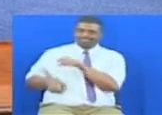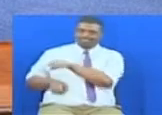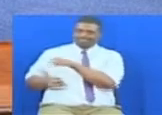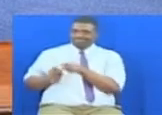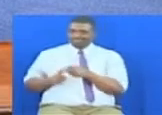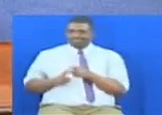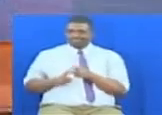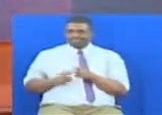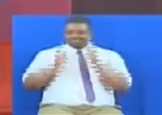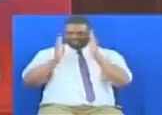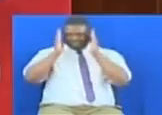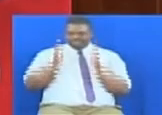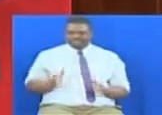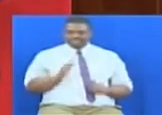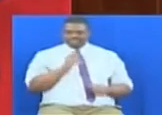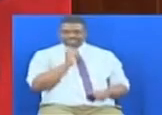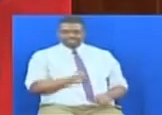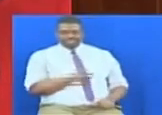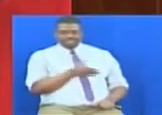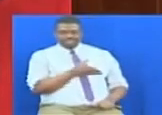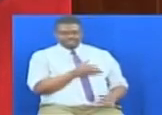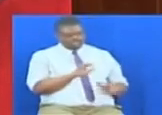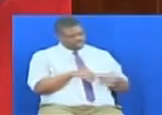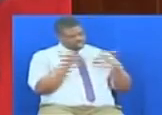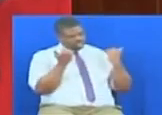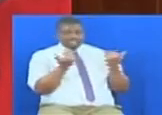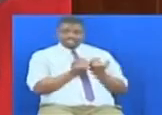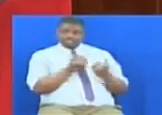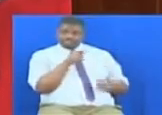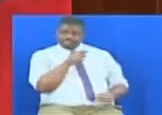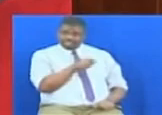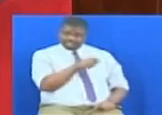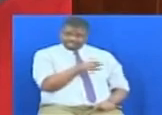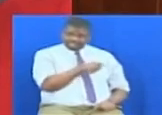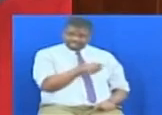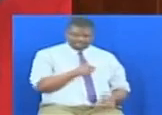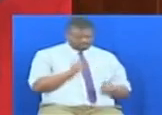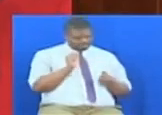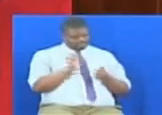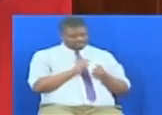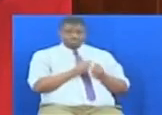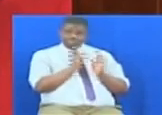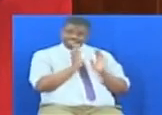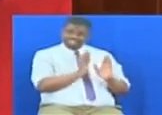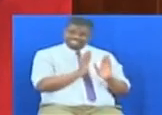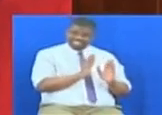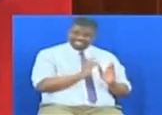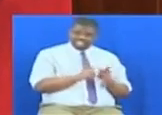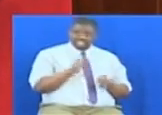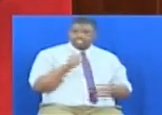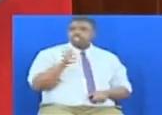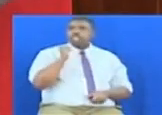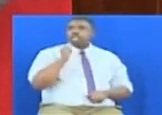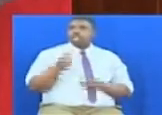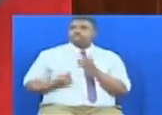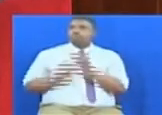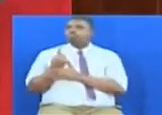Spika, chama hiki hiki, mambo haya haya, jana limetokea